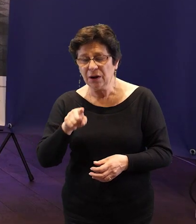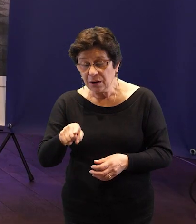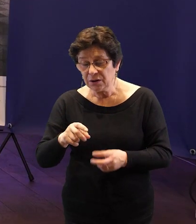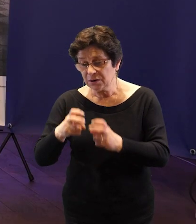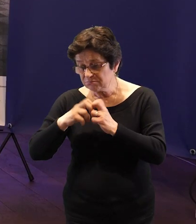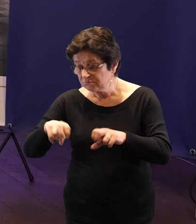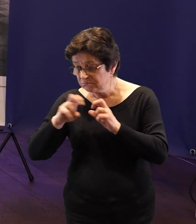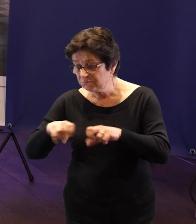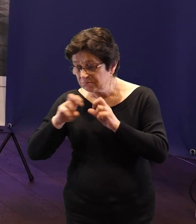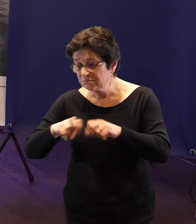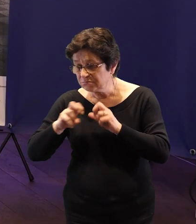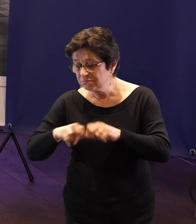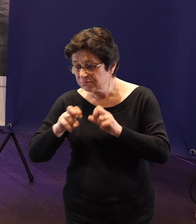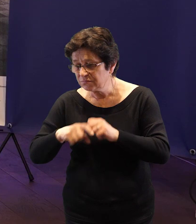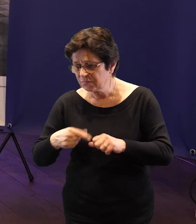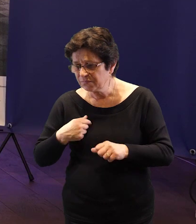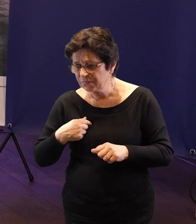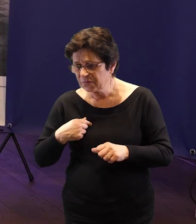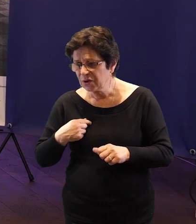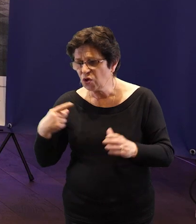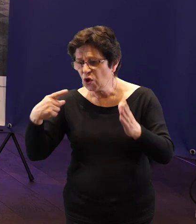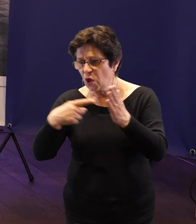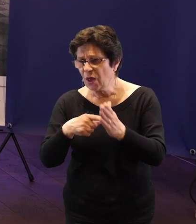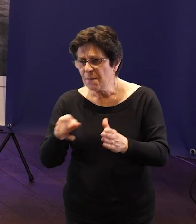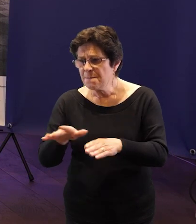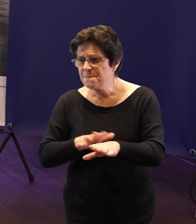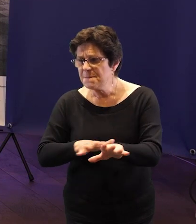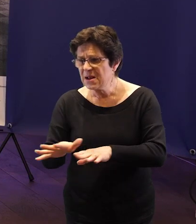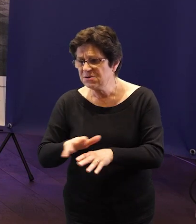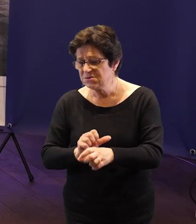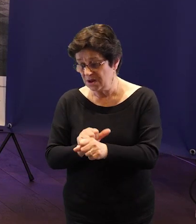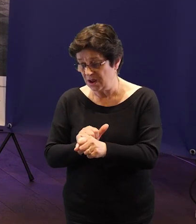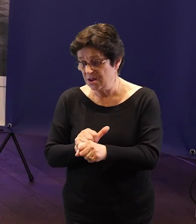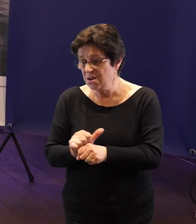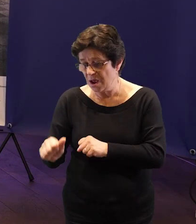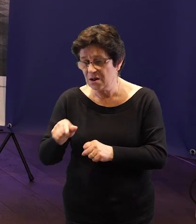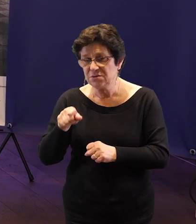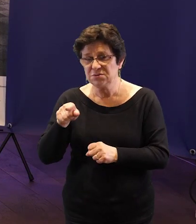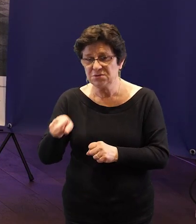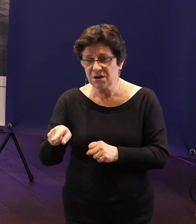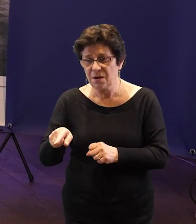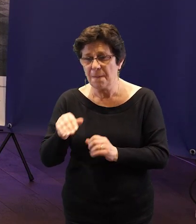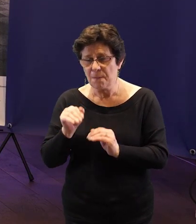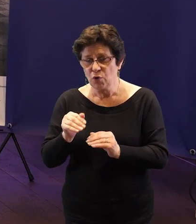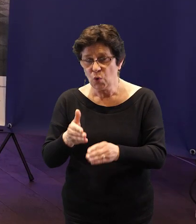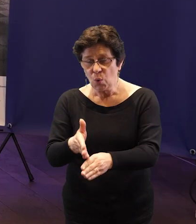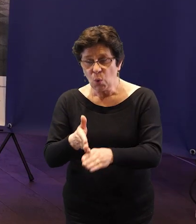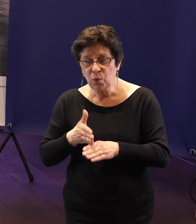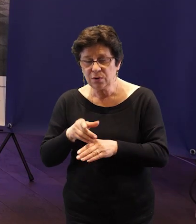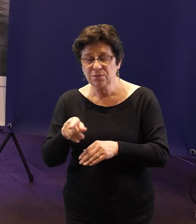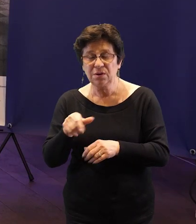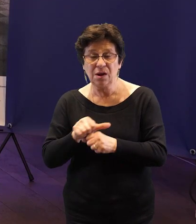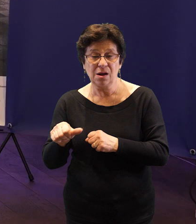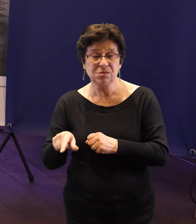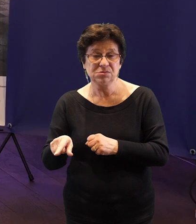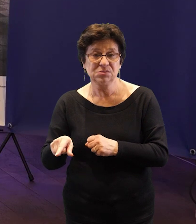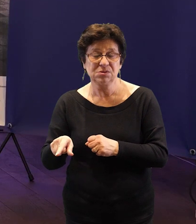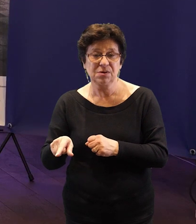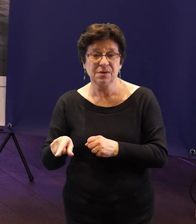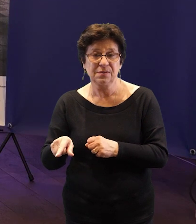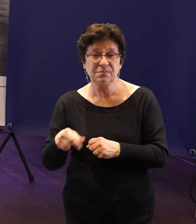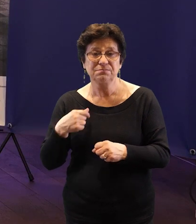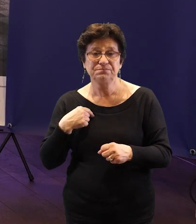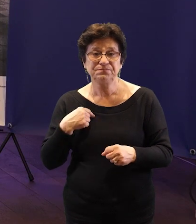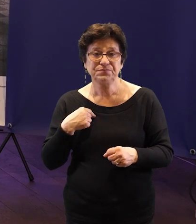depozytu i dotarł faktycznie do miejsca w podziemiach, w którym taki depozyt mógł być ukryty. I my razem